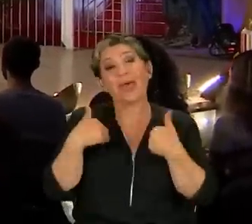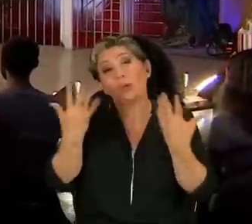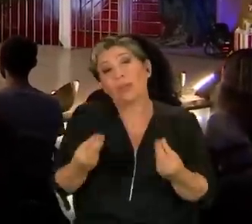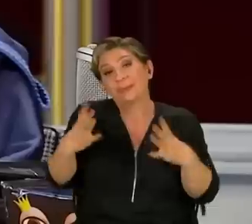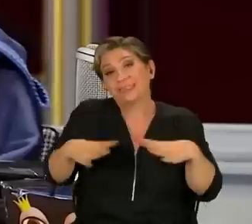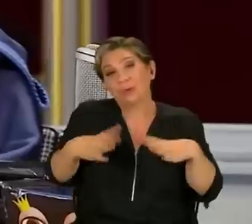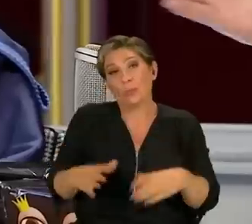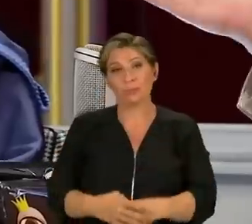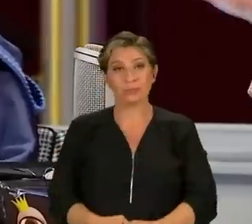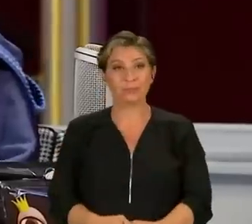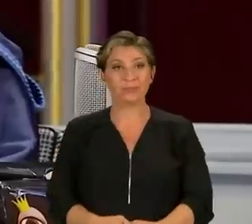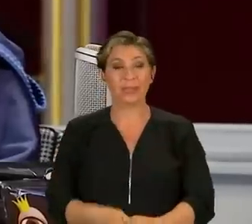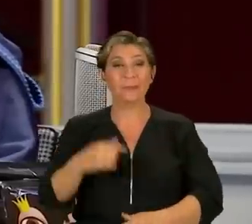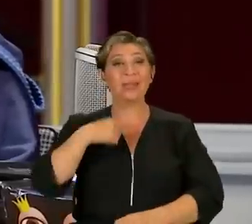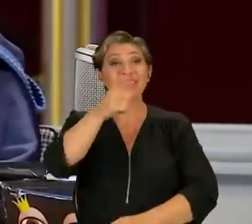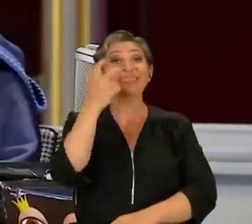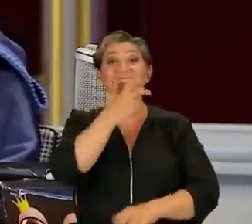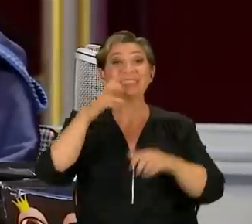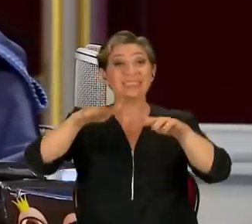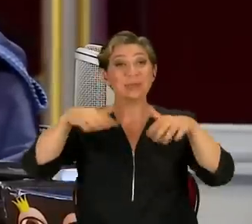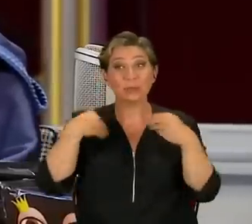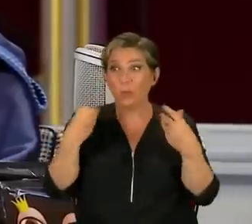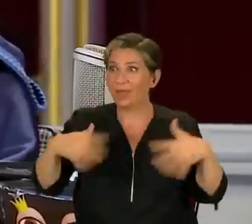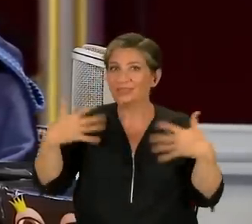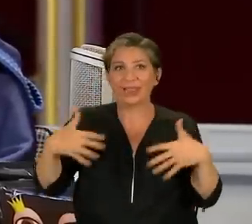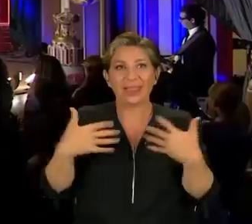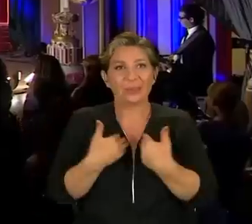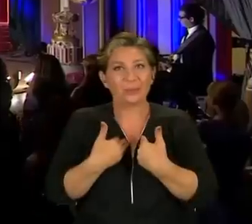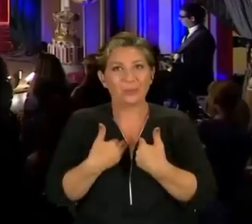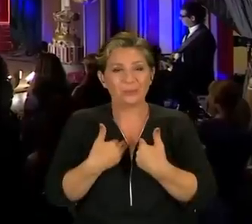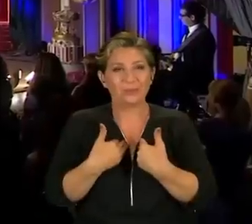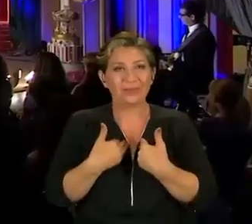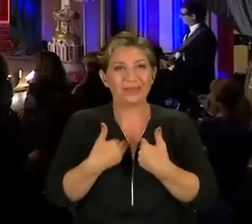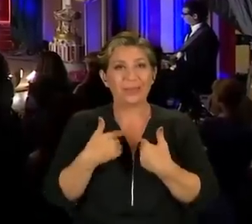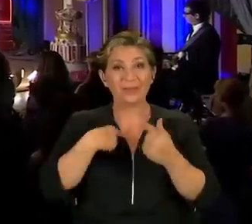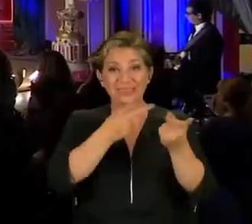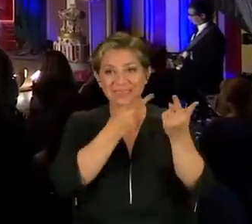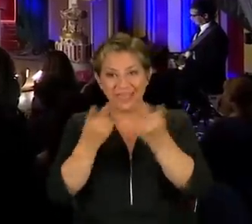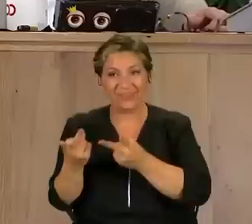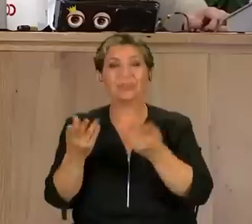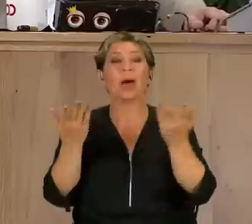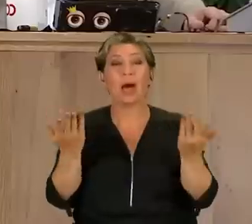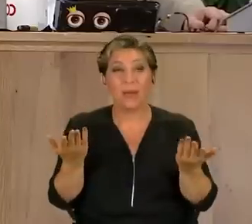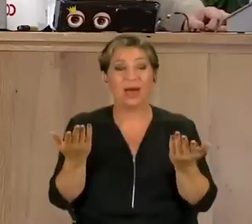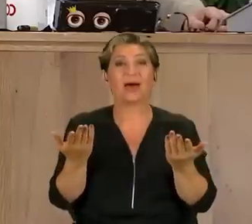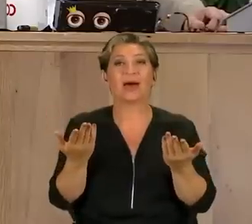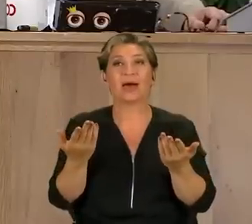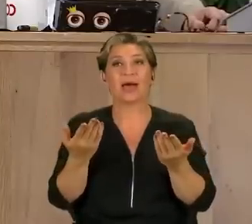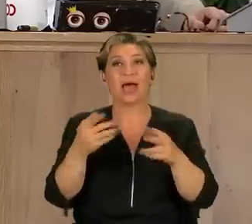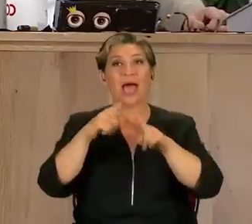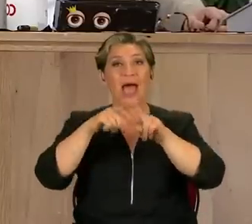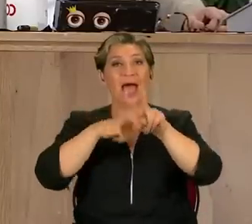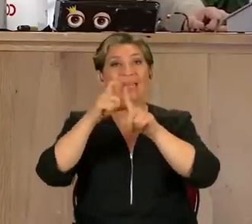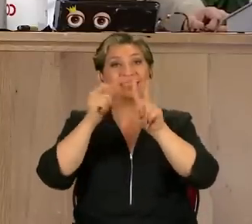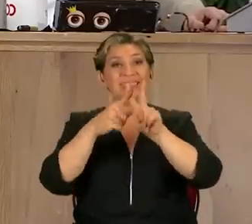olayım istiyorum. Ben çok, sahnede gördüm. Çok heyecanlandım. Ay canım efendim. Çok. Ben davet etmiştim fakat...